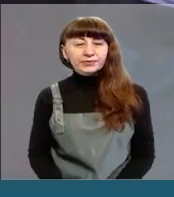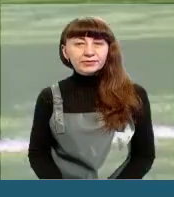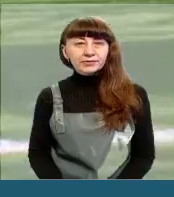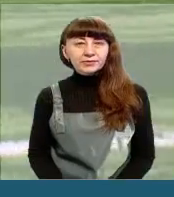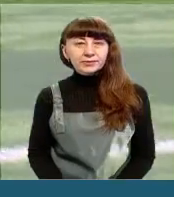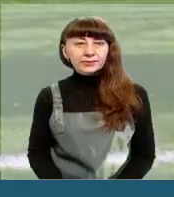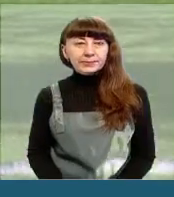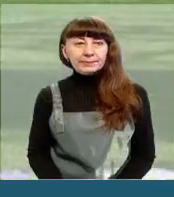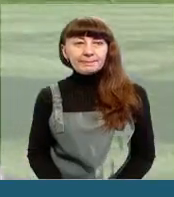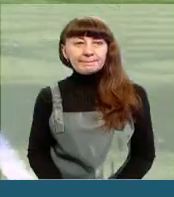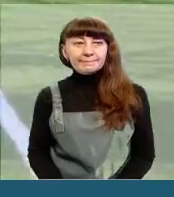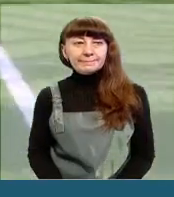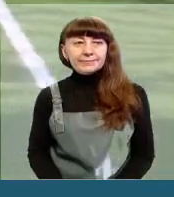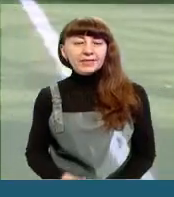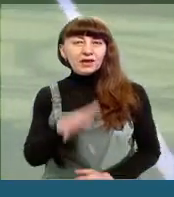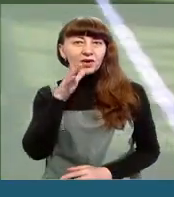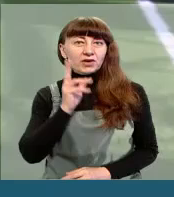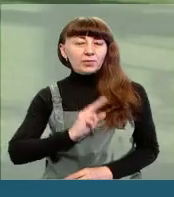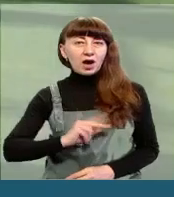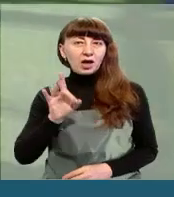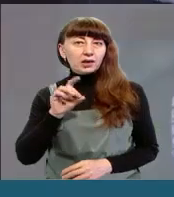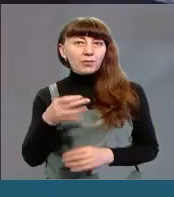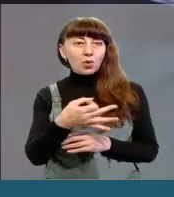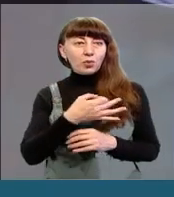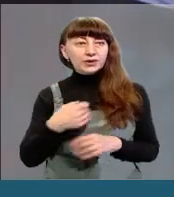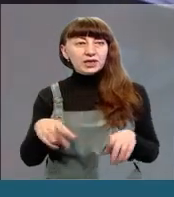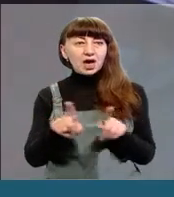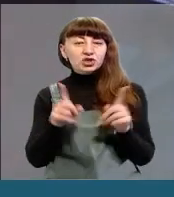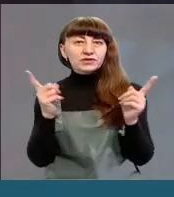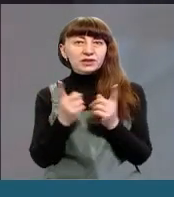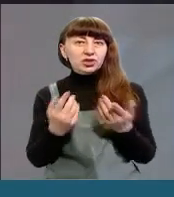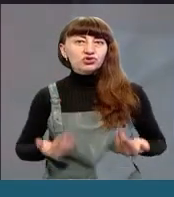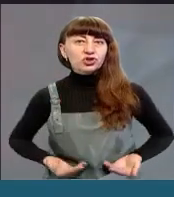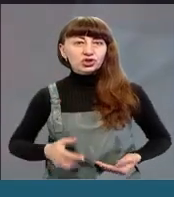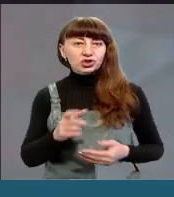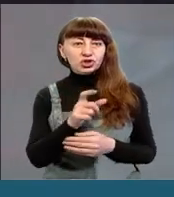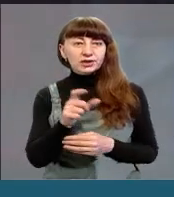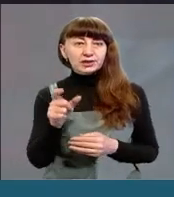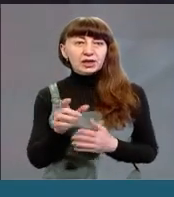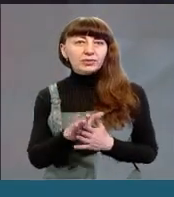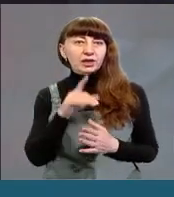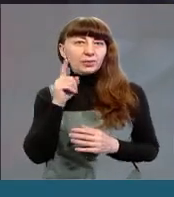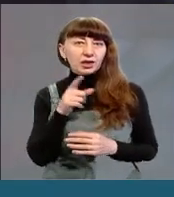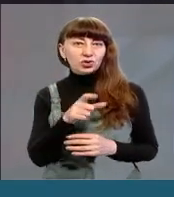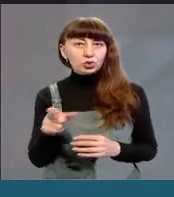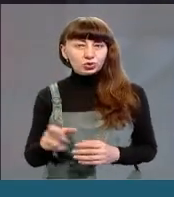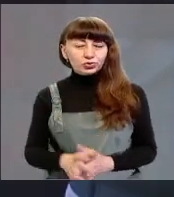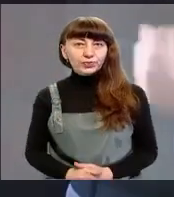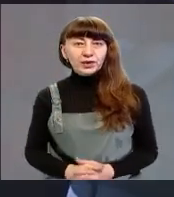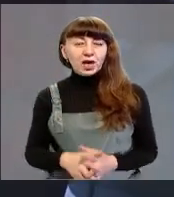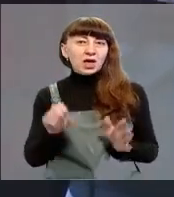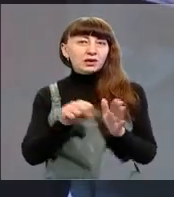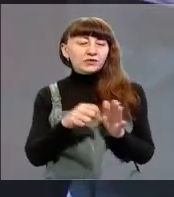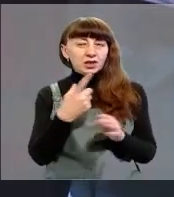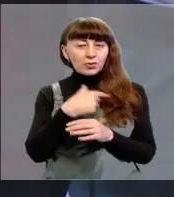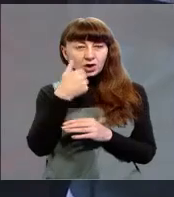бір мезгілде бірқатар спорт түрлерінен жарыс өткізуге қауқарлы. Зимой этого года, знаете же, да, в Турции, в Анталии. Осы жылдың